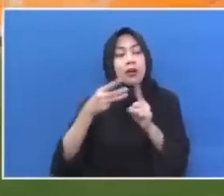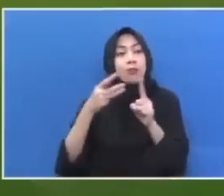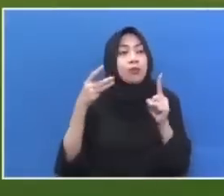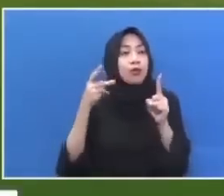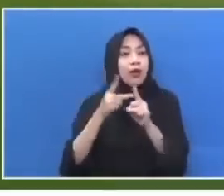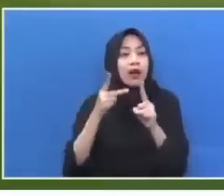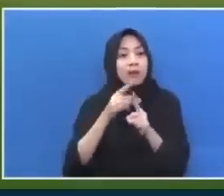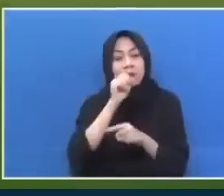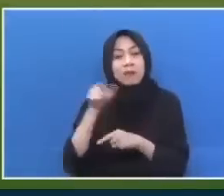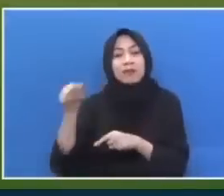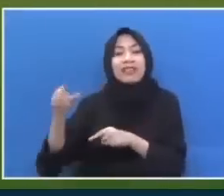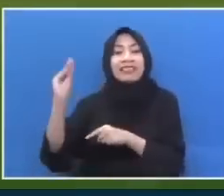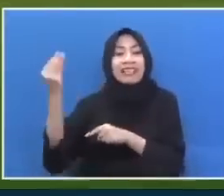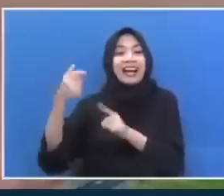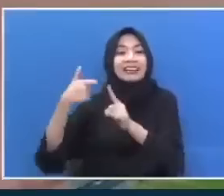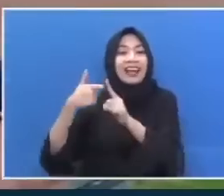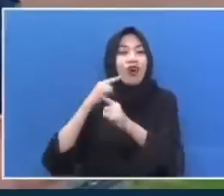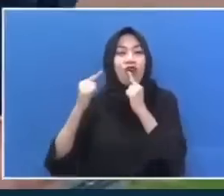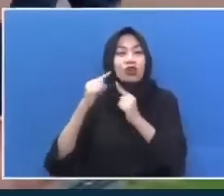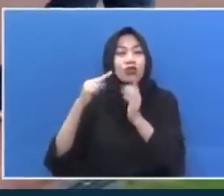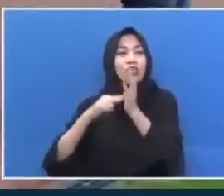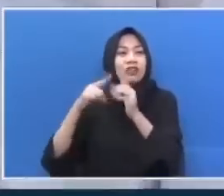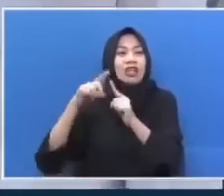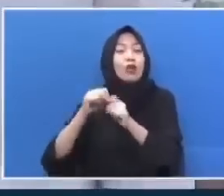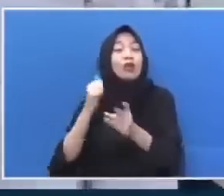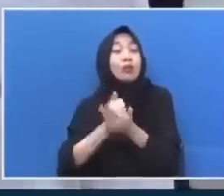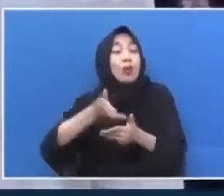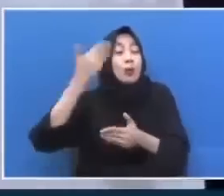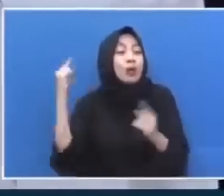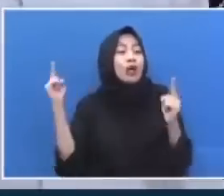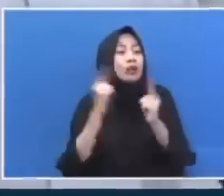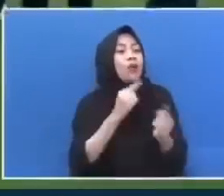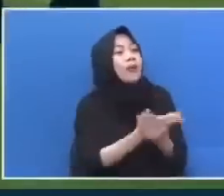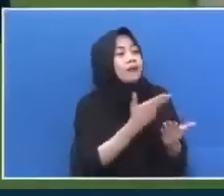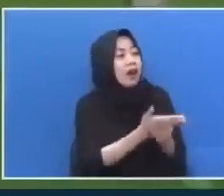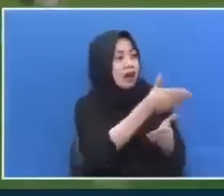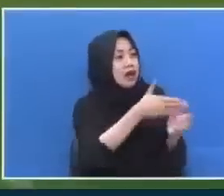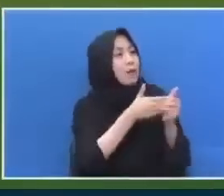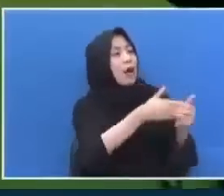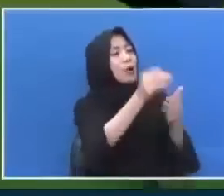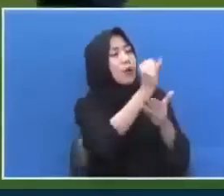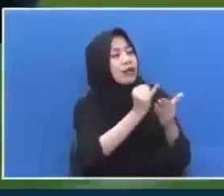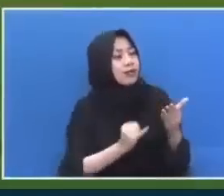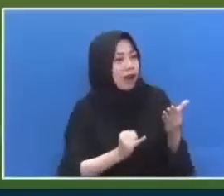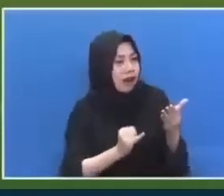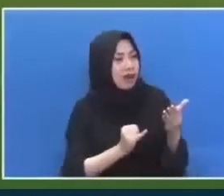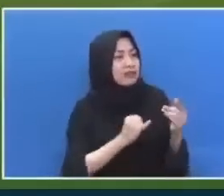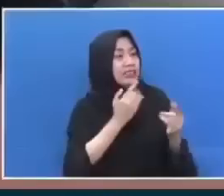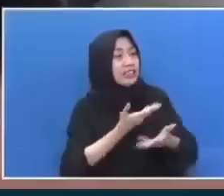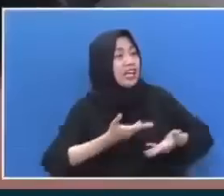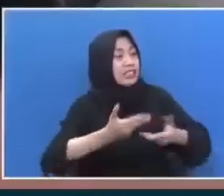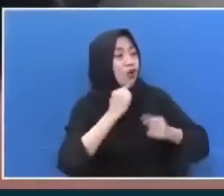Jakarta Konsultindo pada tahun 2018 pernah meminta mereka membuat panduan desain serta memberikan jasa